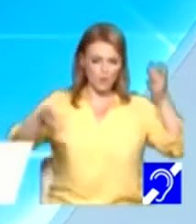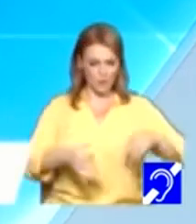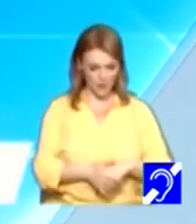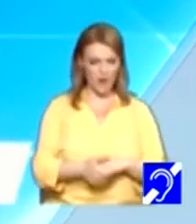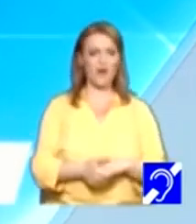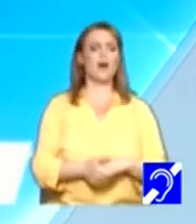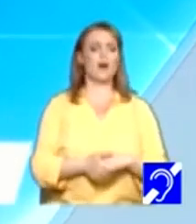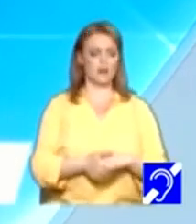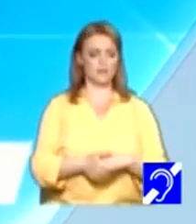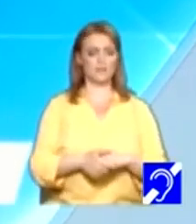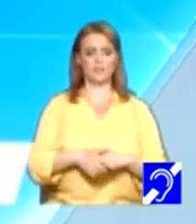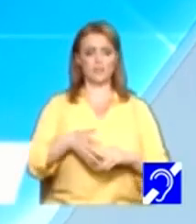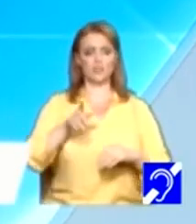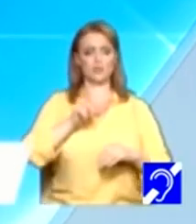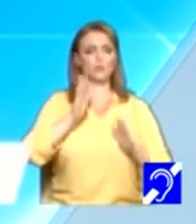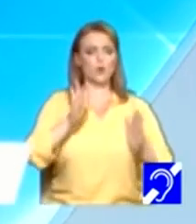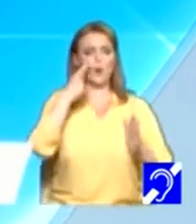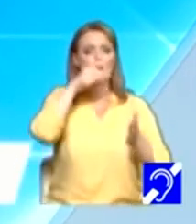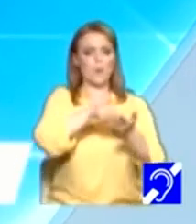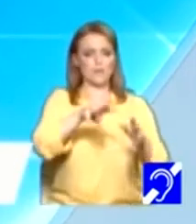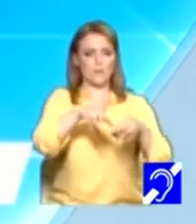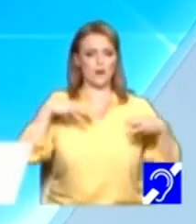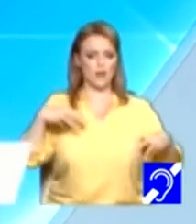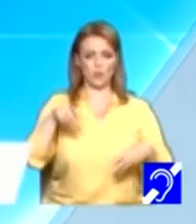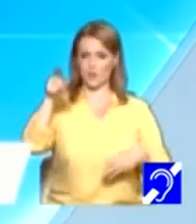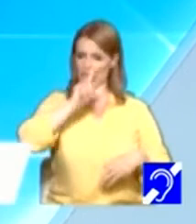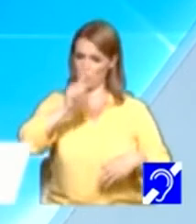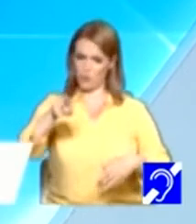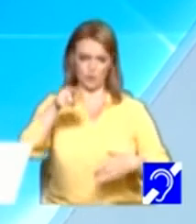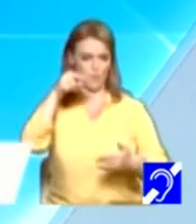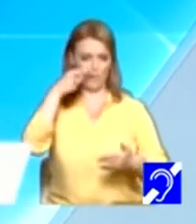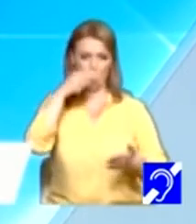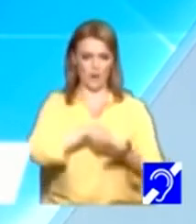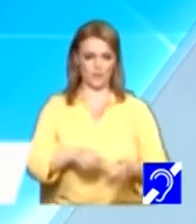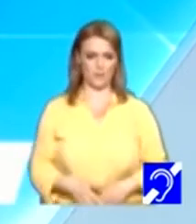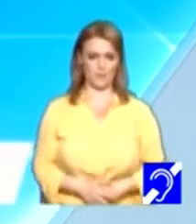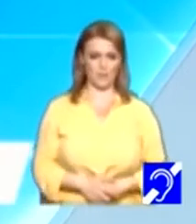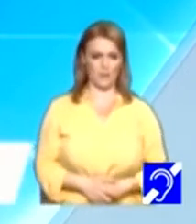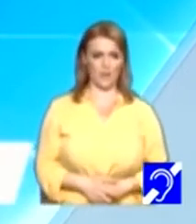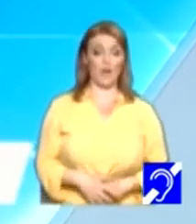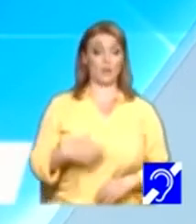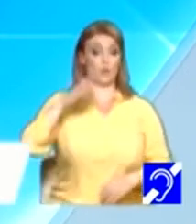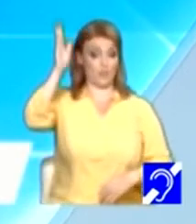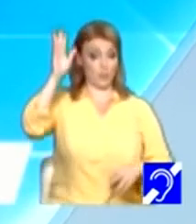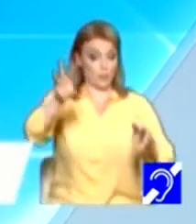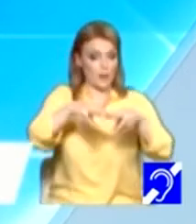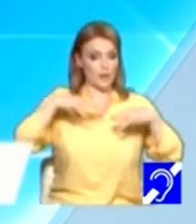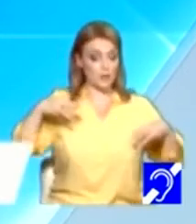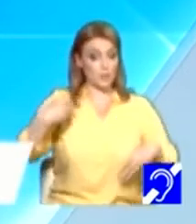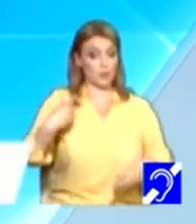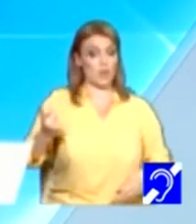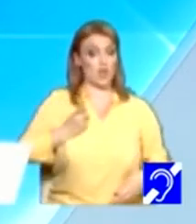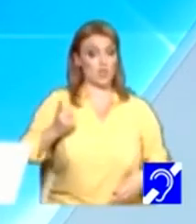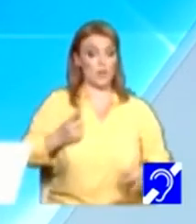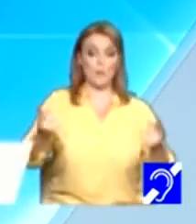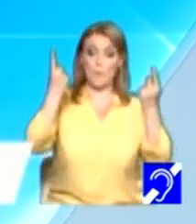în cantitatea necesară în Parlament. În viitorul Parlament pe noi ne așteaptă foarte mari surprize. Foarte mari